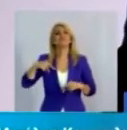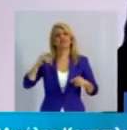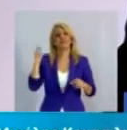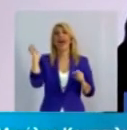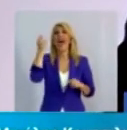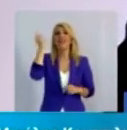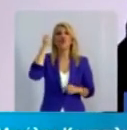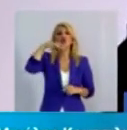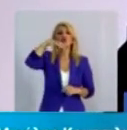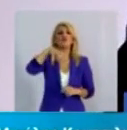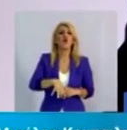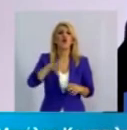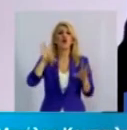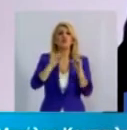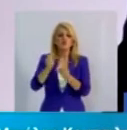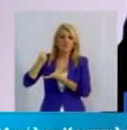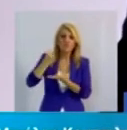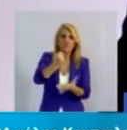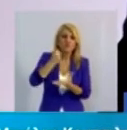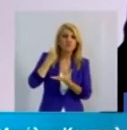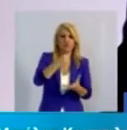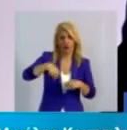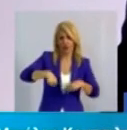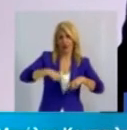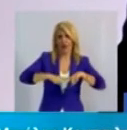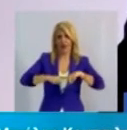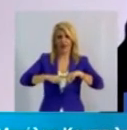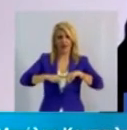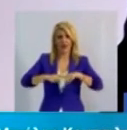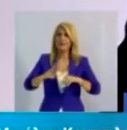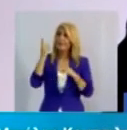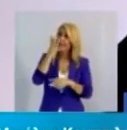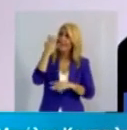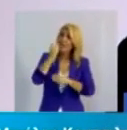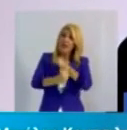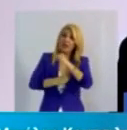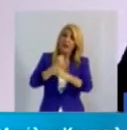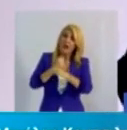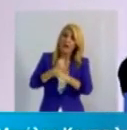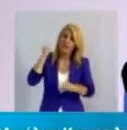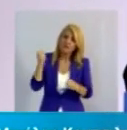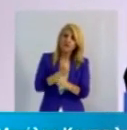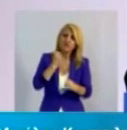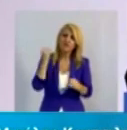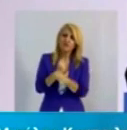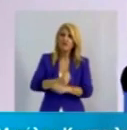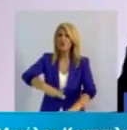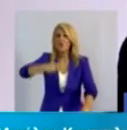εθνικός φορέας των υποτροφιών στην Ελλάδα, έχοντας καταξιωθεί και έχοντας ένα brand name το